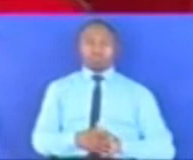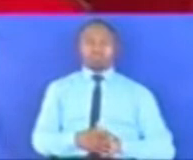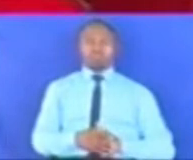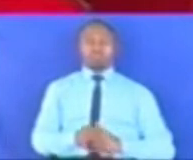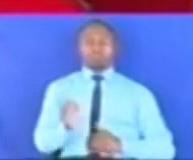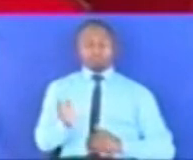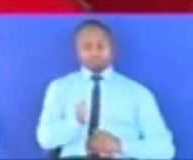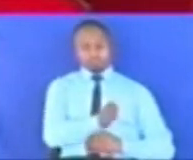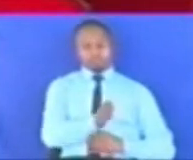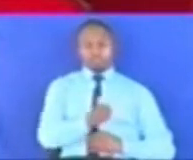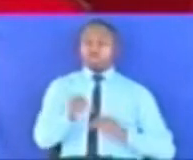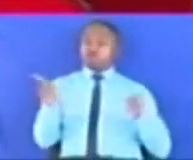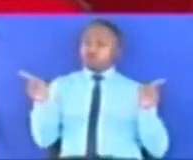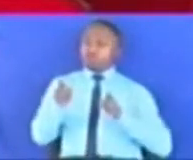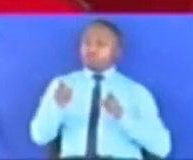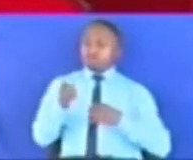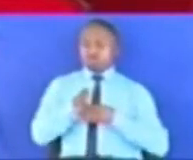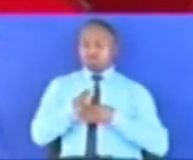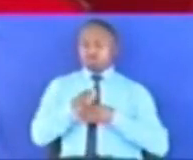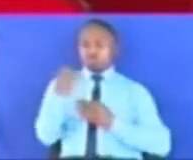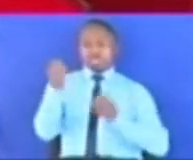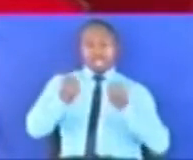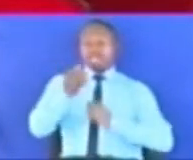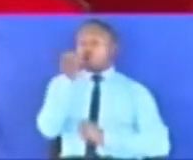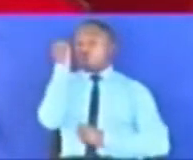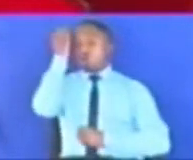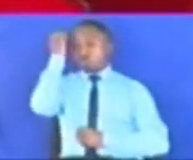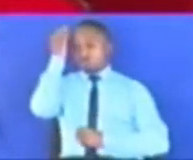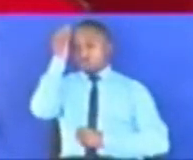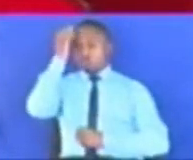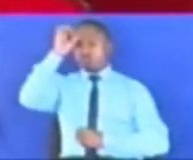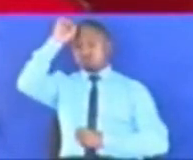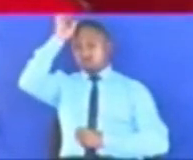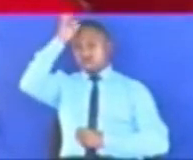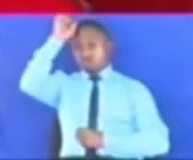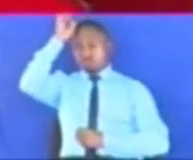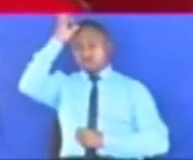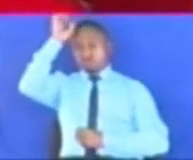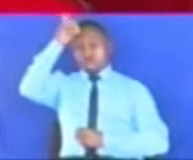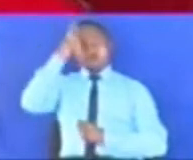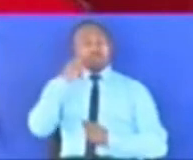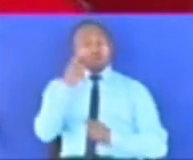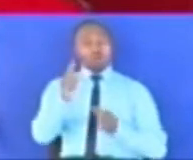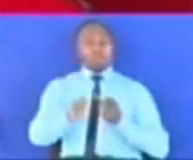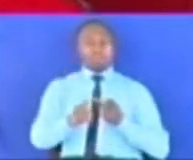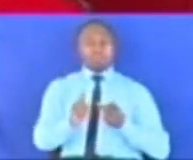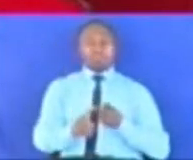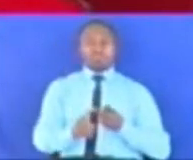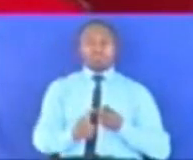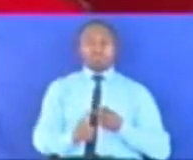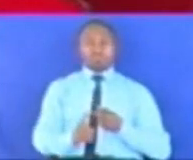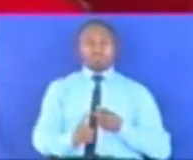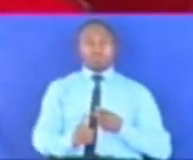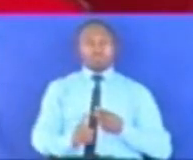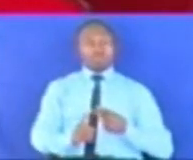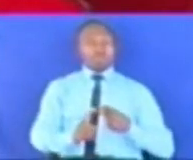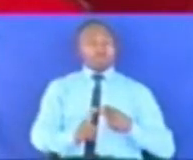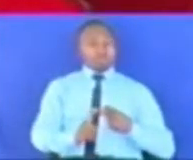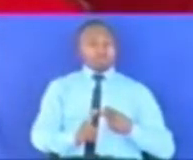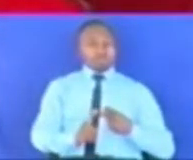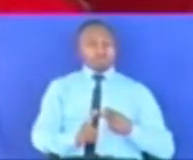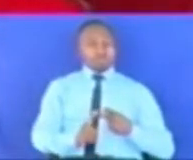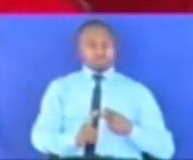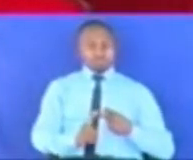Nikianza kwa ufupi ya ambulance, tunaona maeneo mengi yako mbali na hospitali